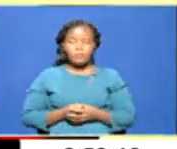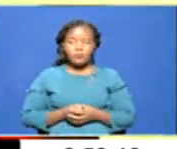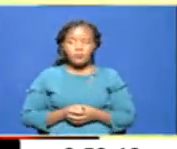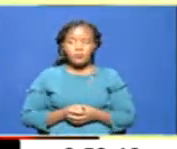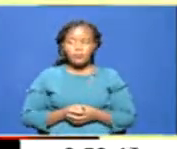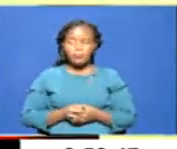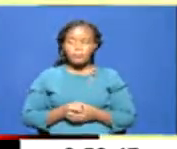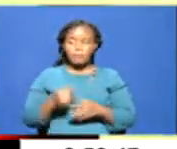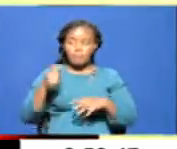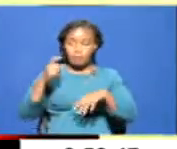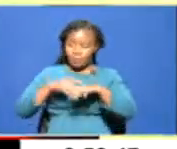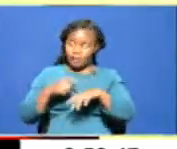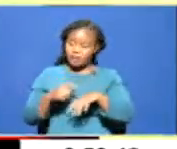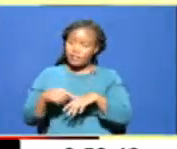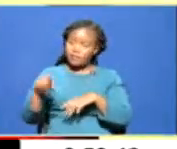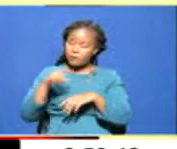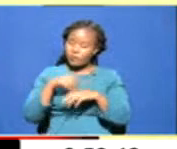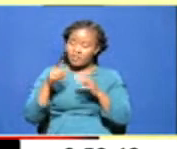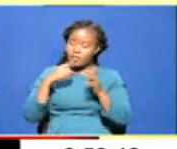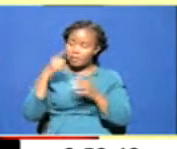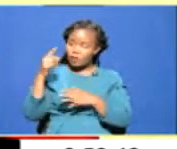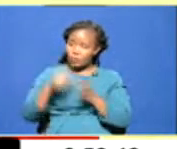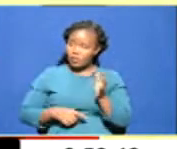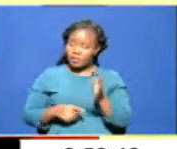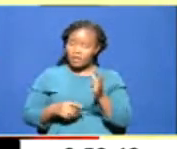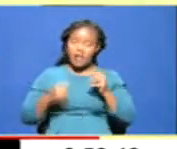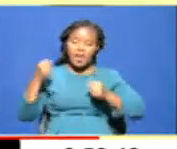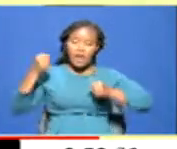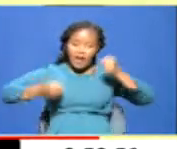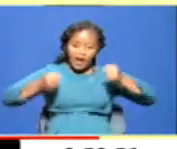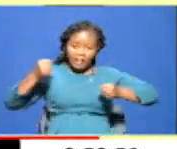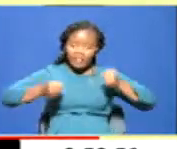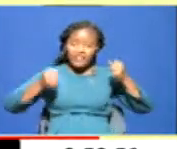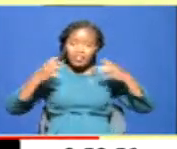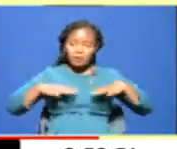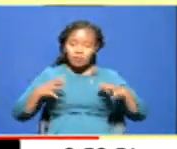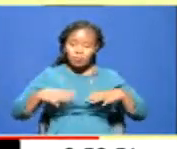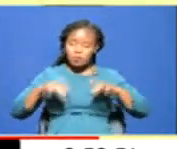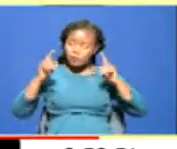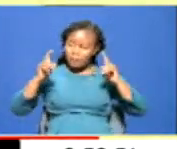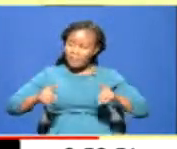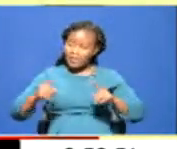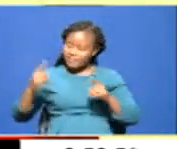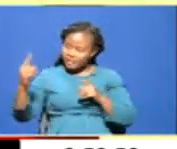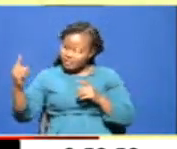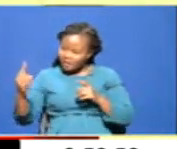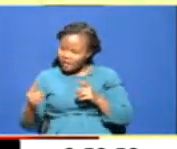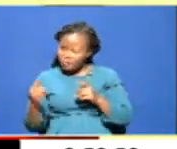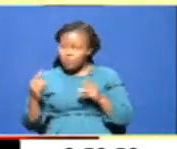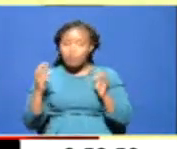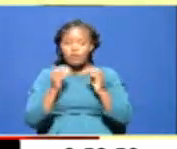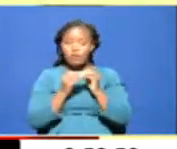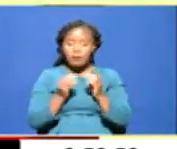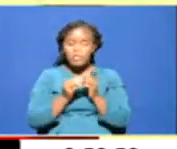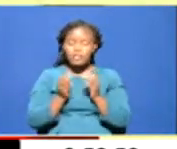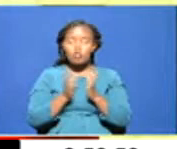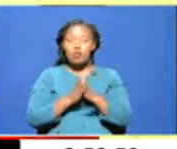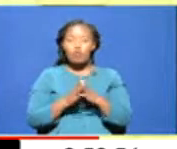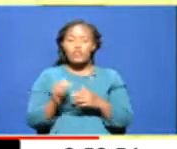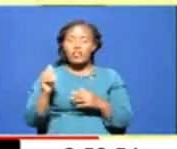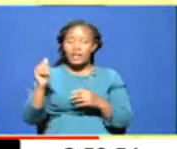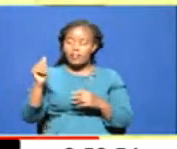Wakati tunasema athletes wanatakikana wakuje kwa mkutano wao na Athletics Kenya